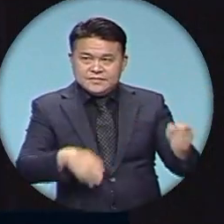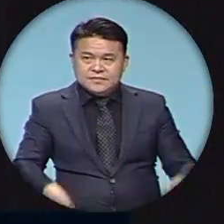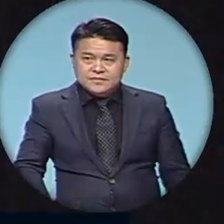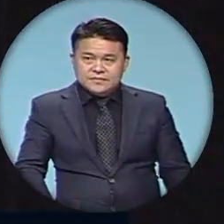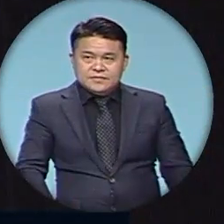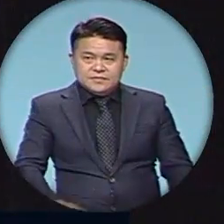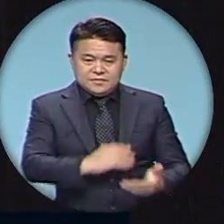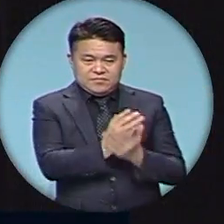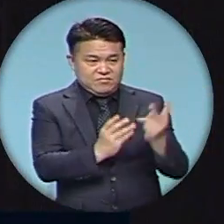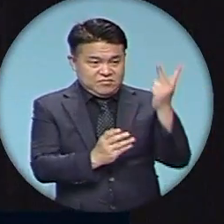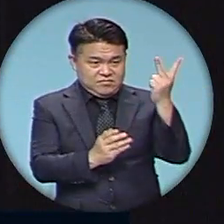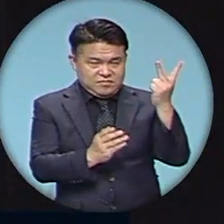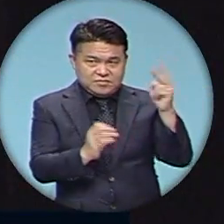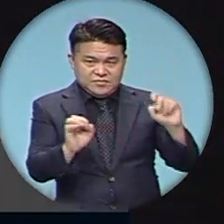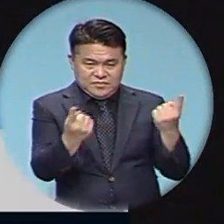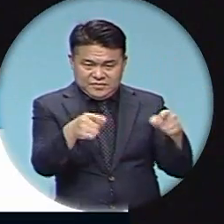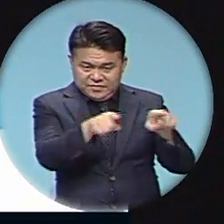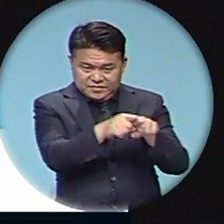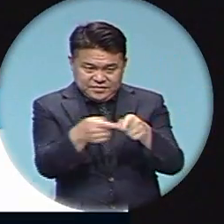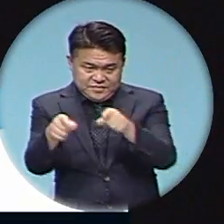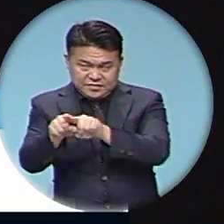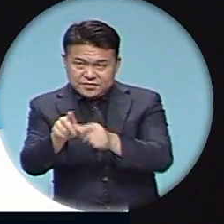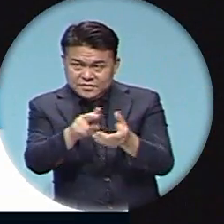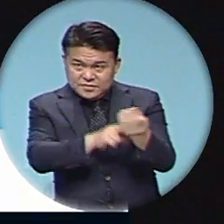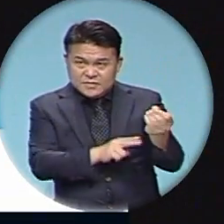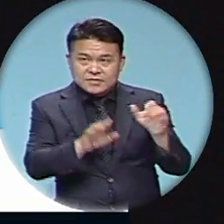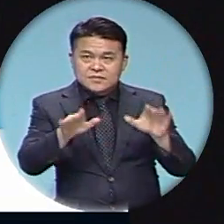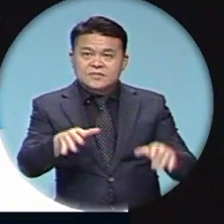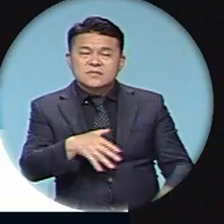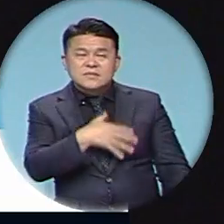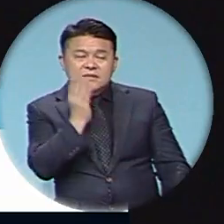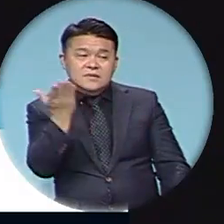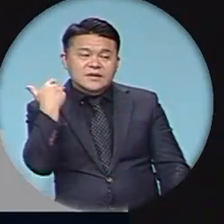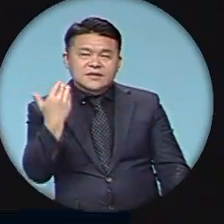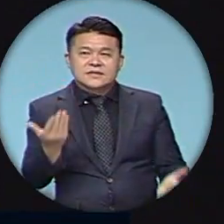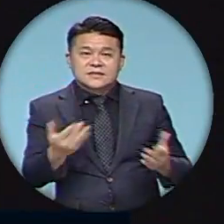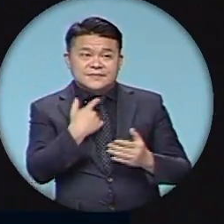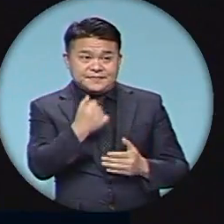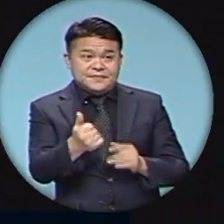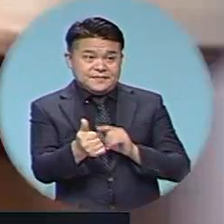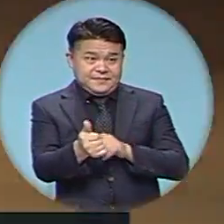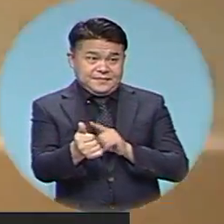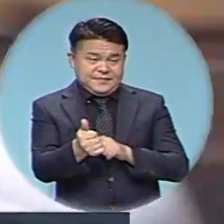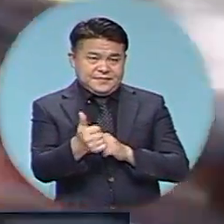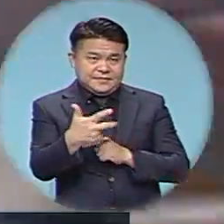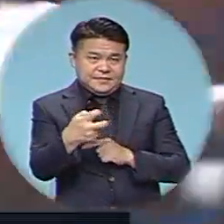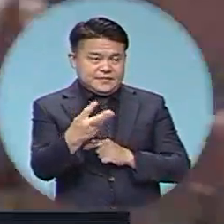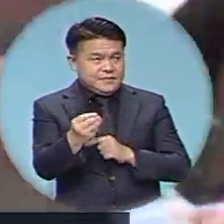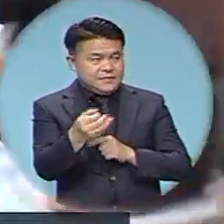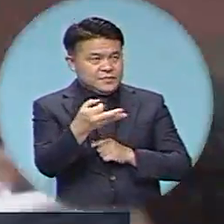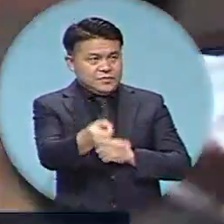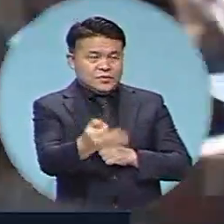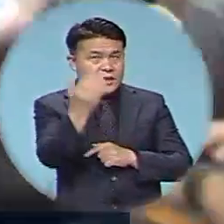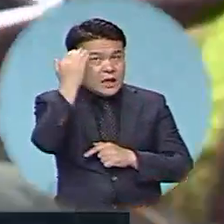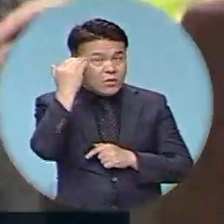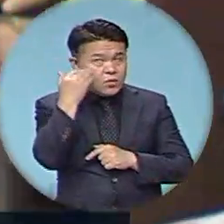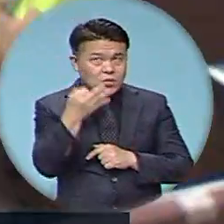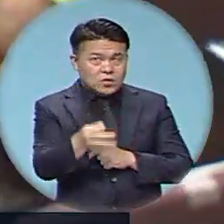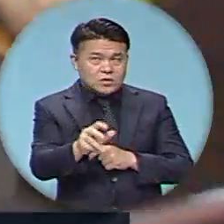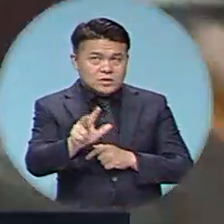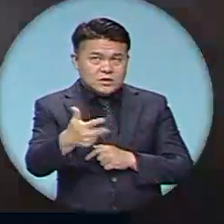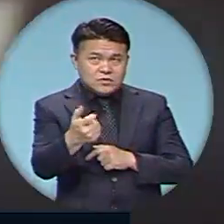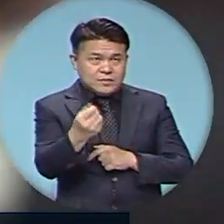가지 품목을 함께 묶어 팔았는데 이제는 노인이 된 전승조원이 74만 엔, 우리 돈 760만